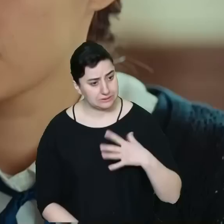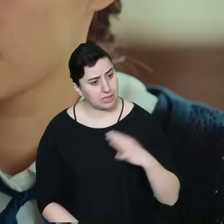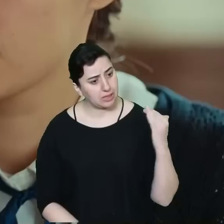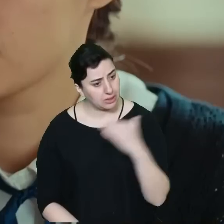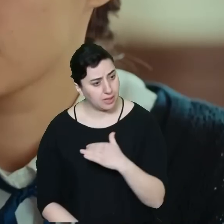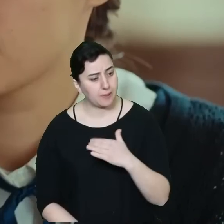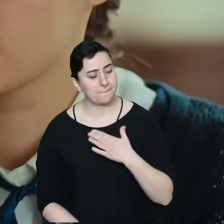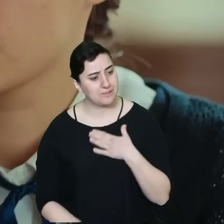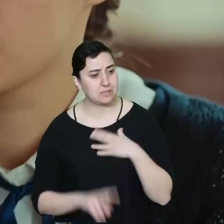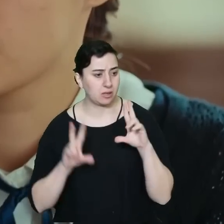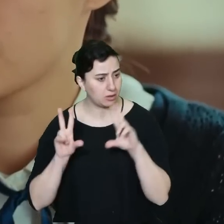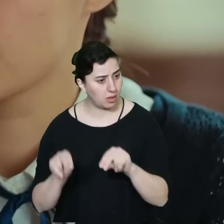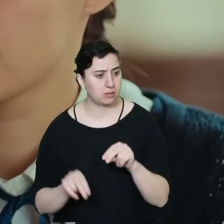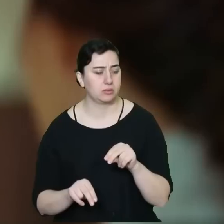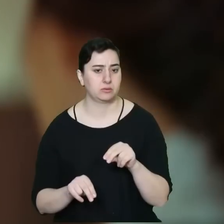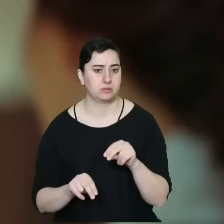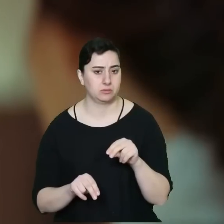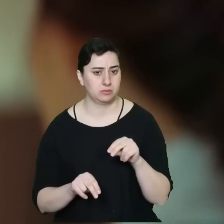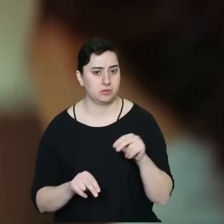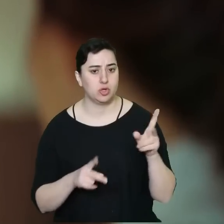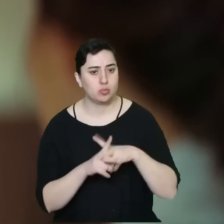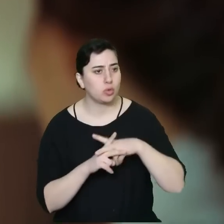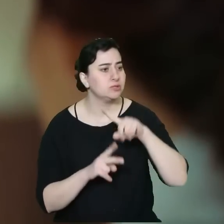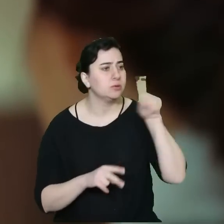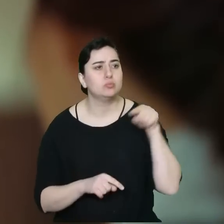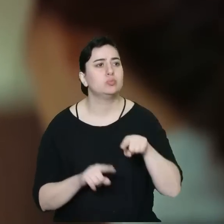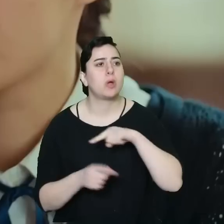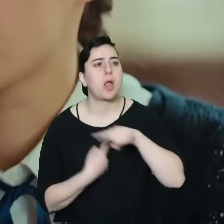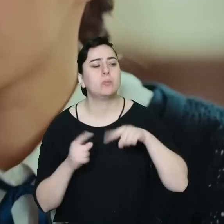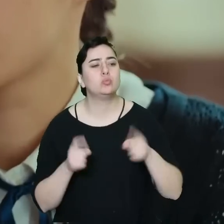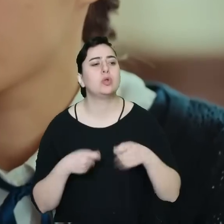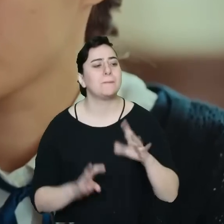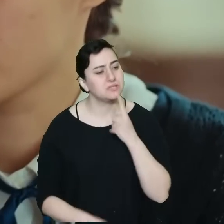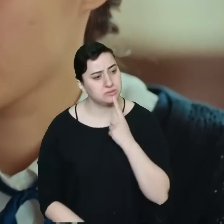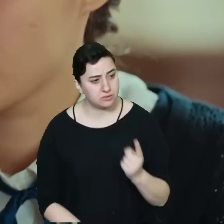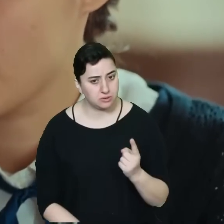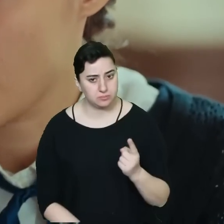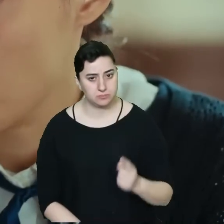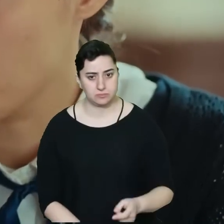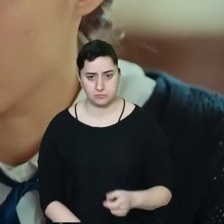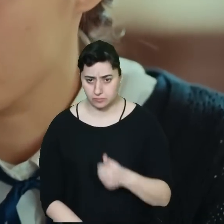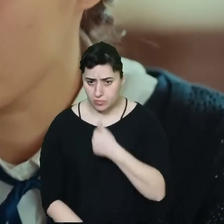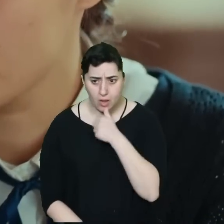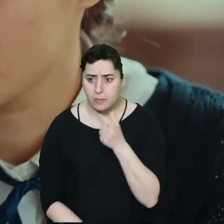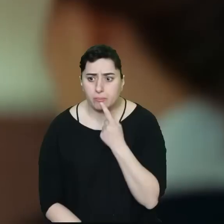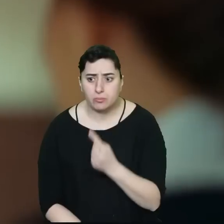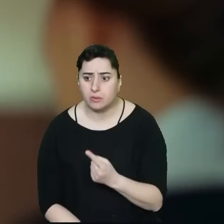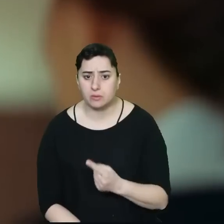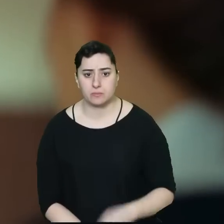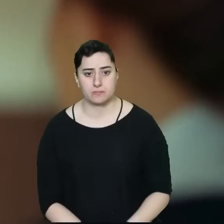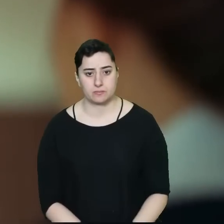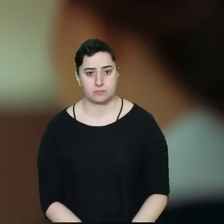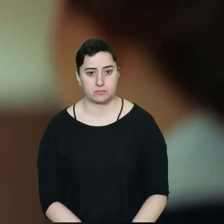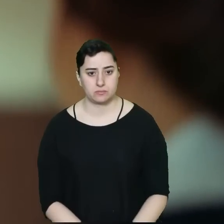İstersen gel bizde kal. Polis seni hayatta bizde aramaz dedim. Abim ne dedi?